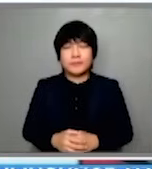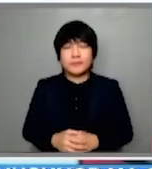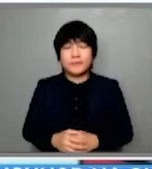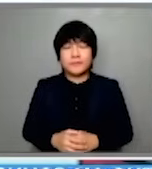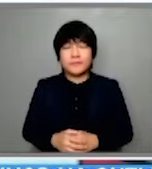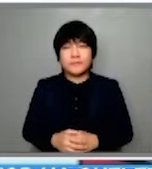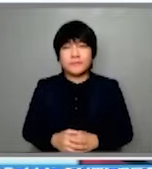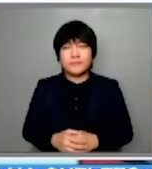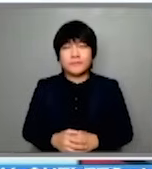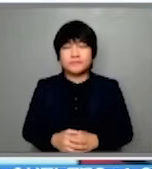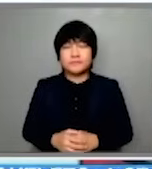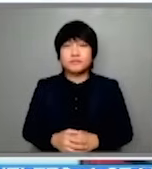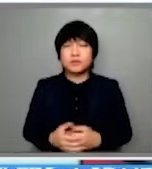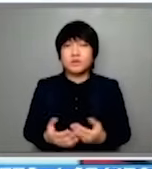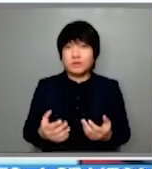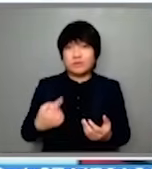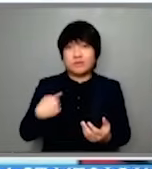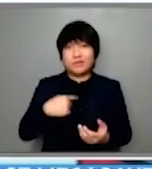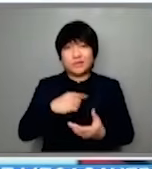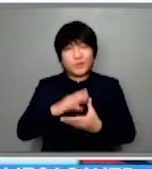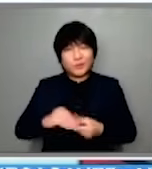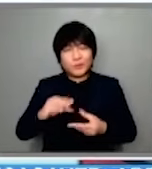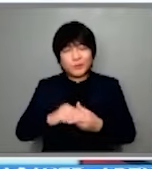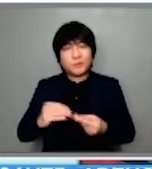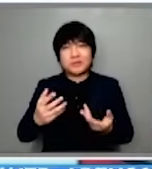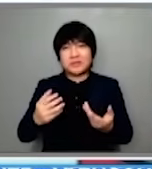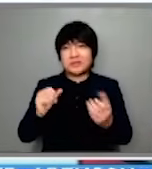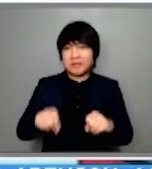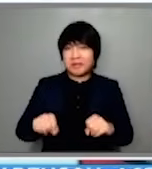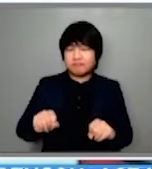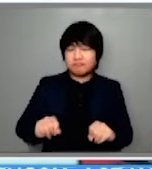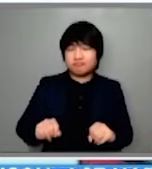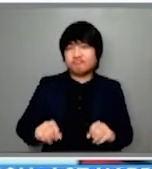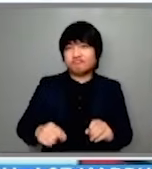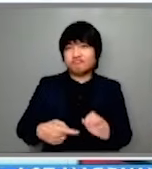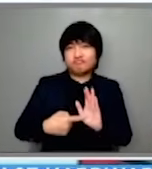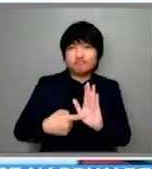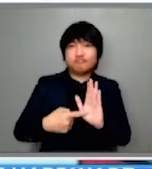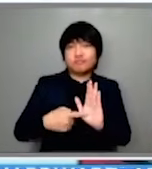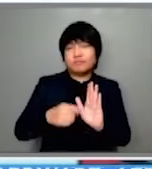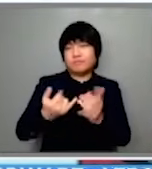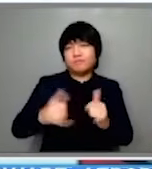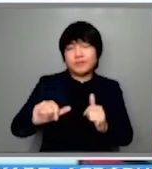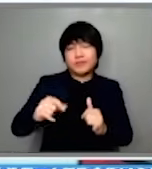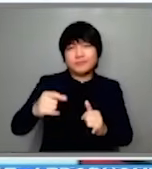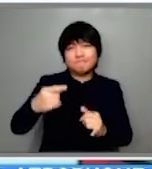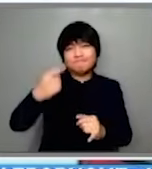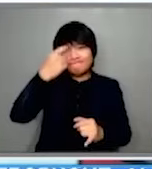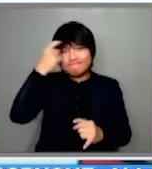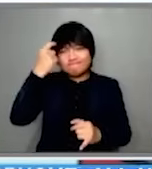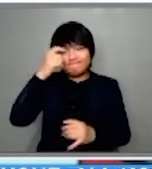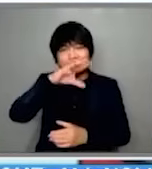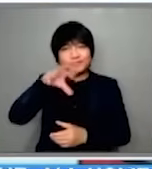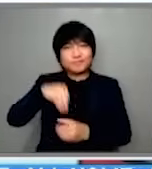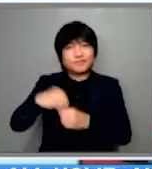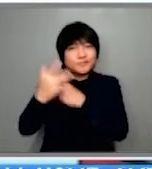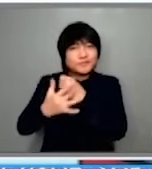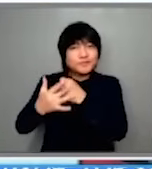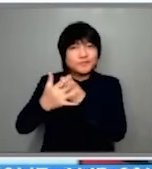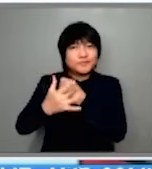the stories we create live in the hearts of our viewers